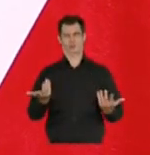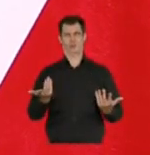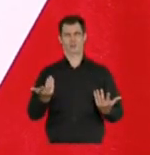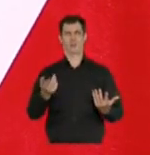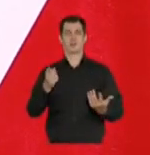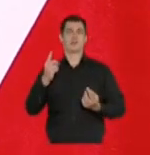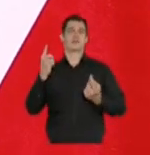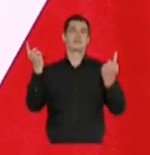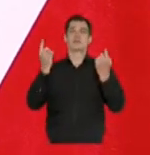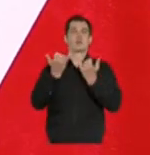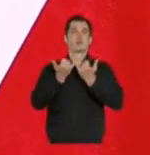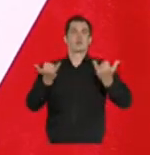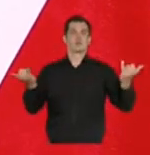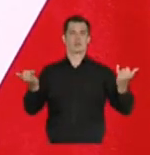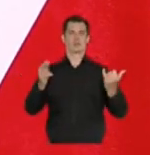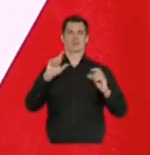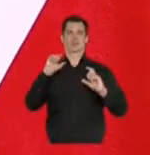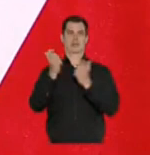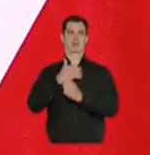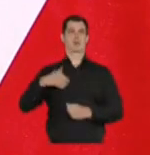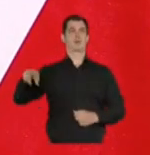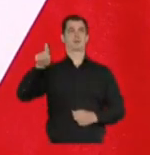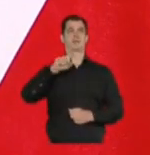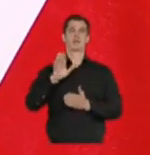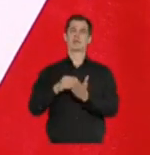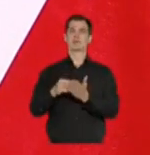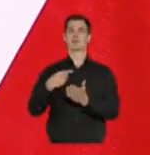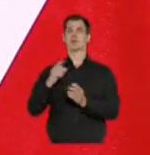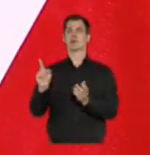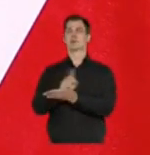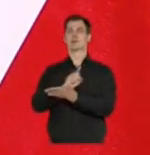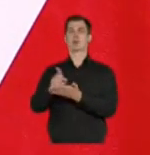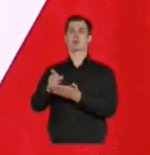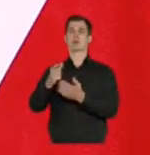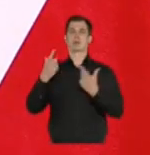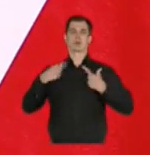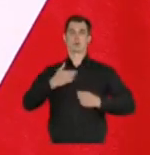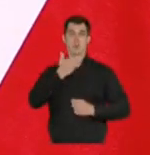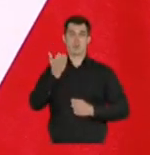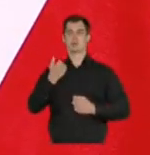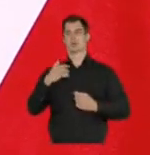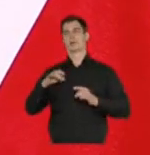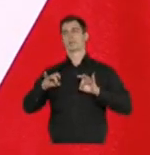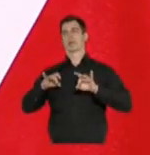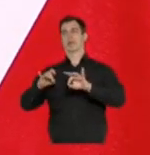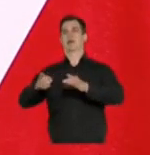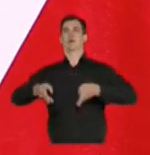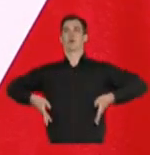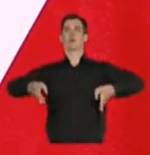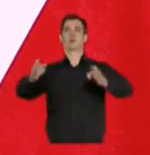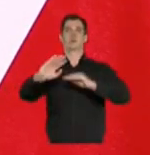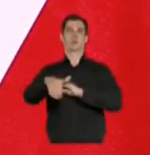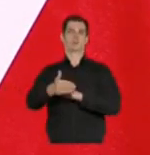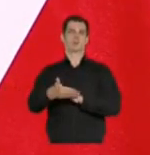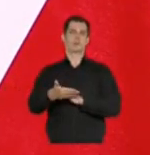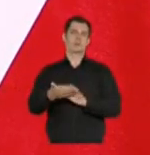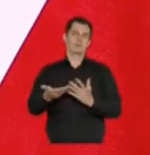której będzie można wykazać, że takie ryzyko nie jest duże, więc maseczka nie powinna być